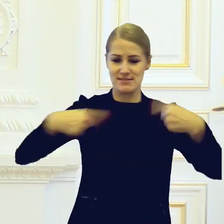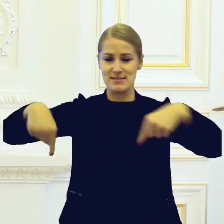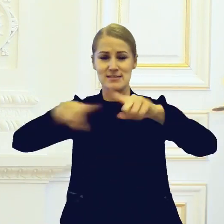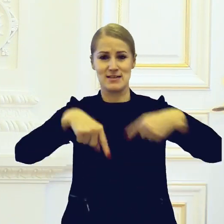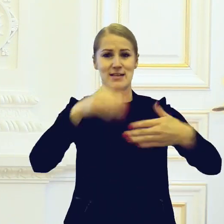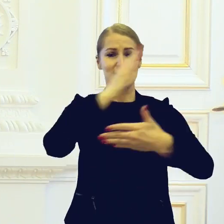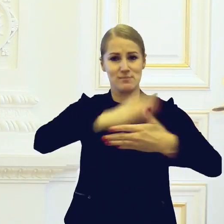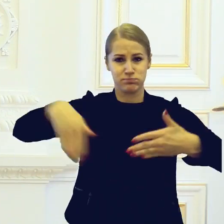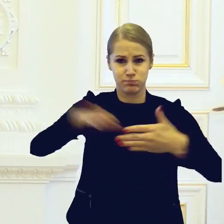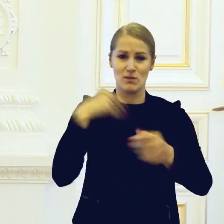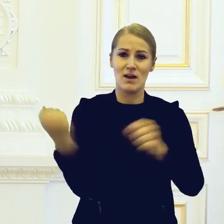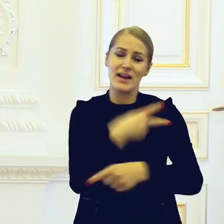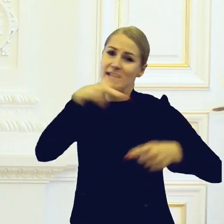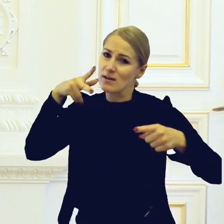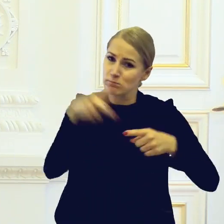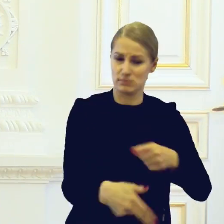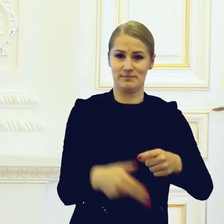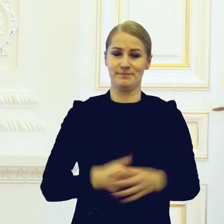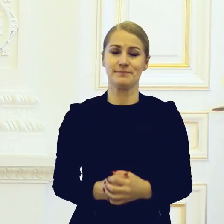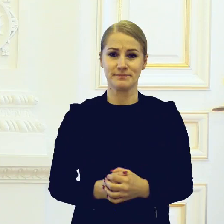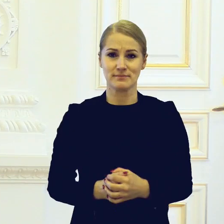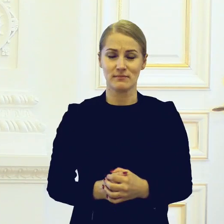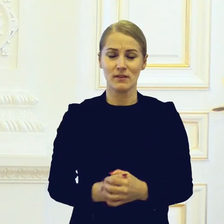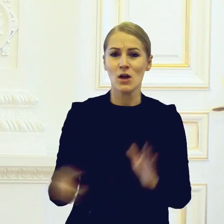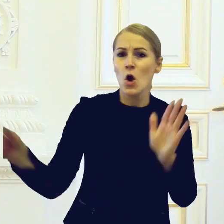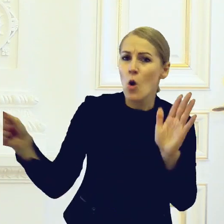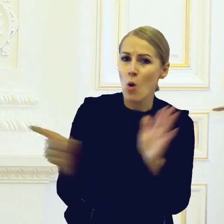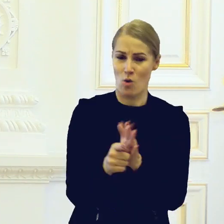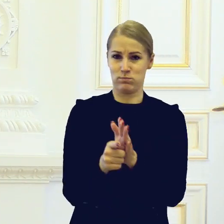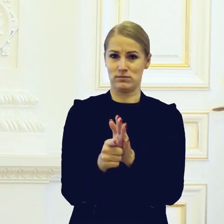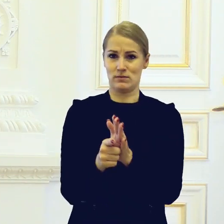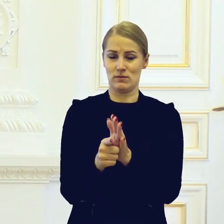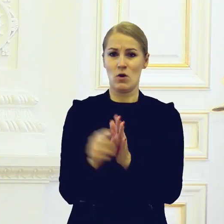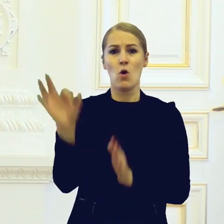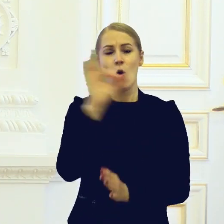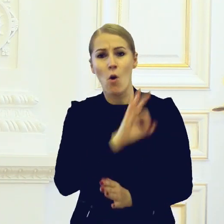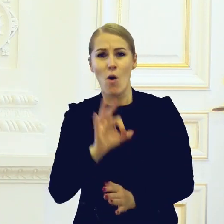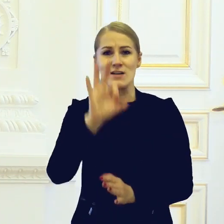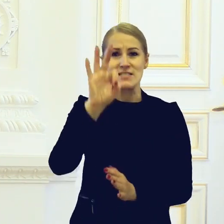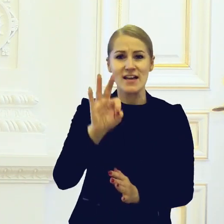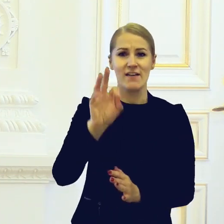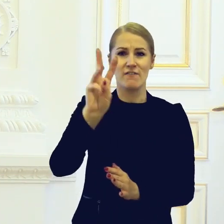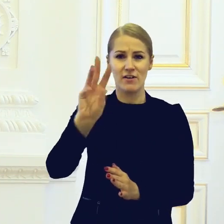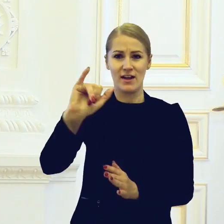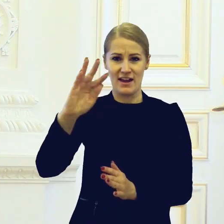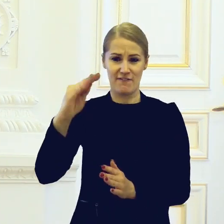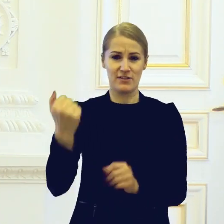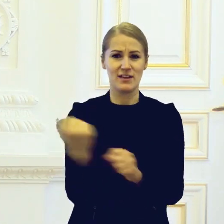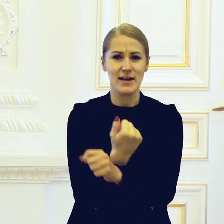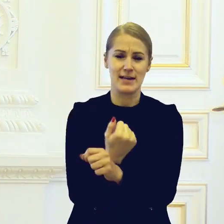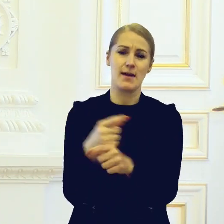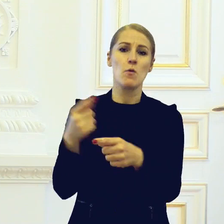visose tarptautinėse organizacijose. Privalome atkirsti nuo SWIFT sistemos visas Rusijos